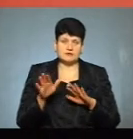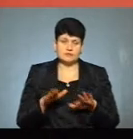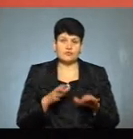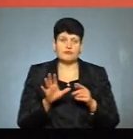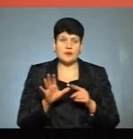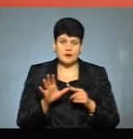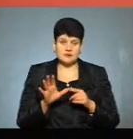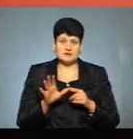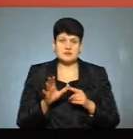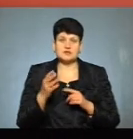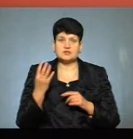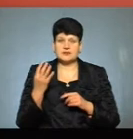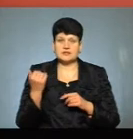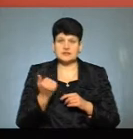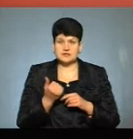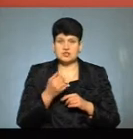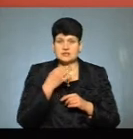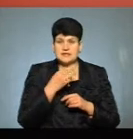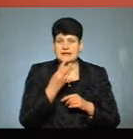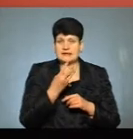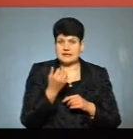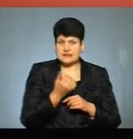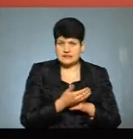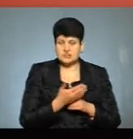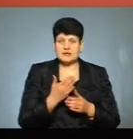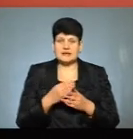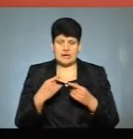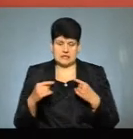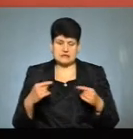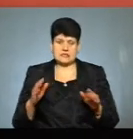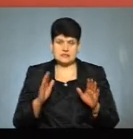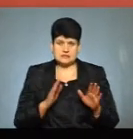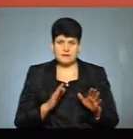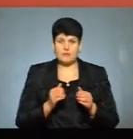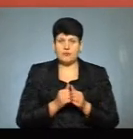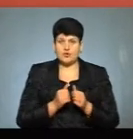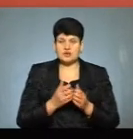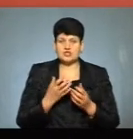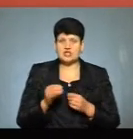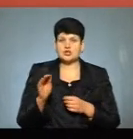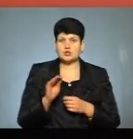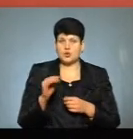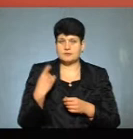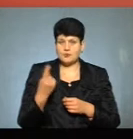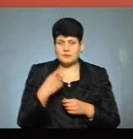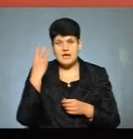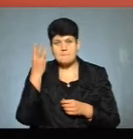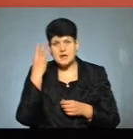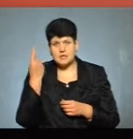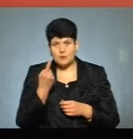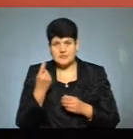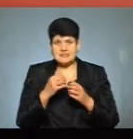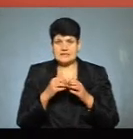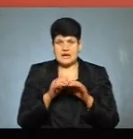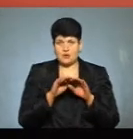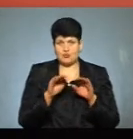четвертий тиждень, я тоді озвучила третій, тобто, ну, є різниця. Поряд з нами ще Житомирська область і Хмельницька, яка на середньому